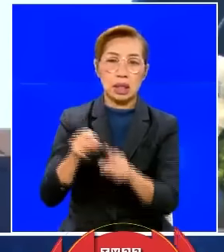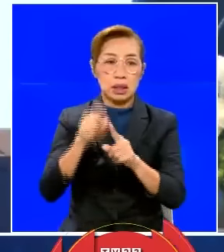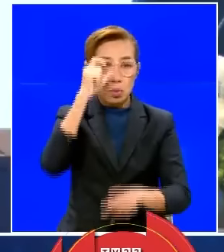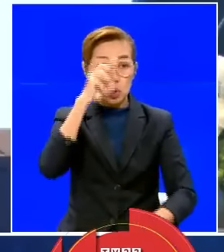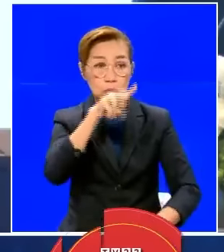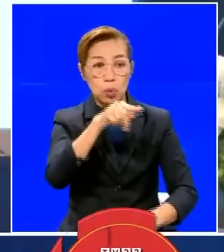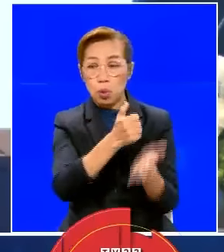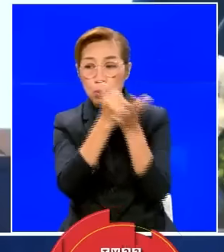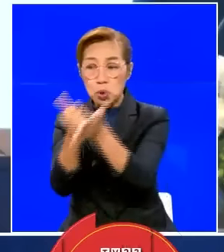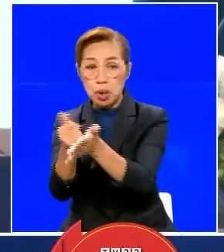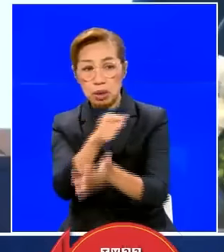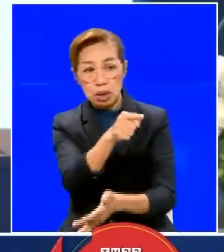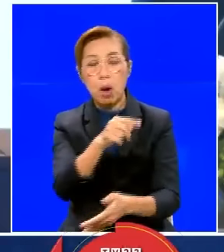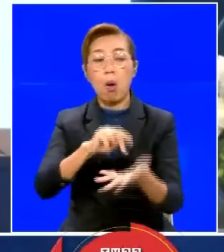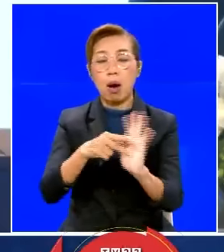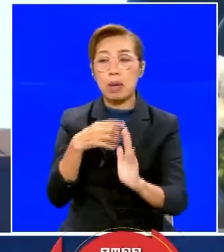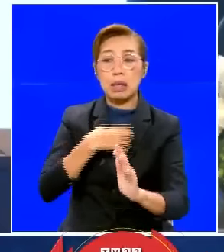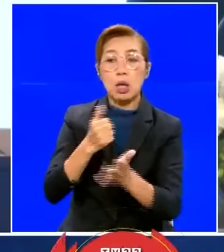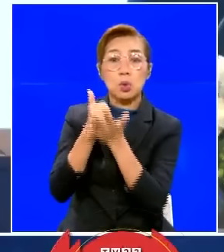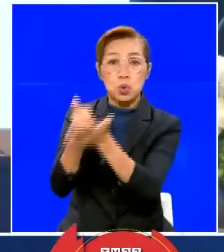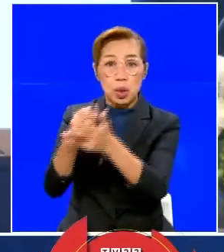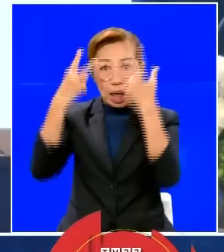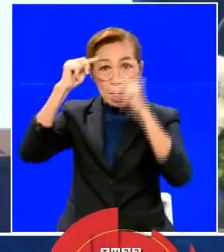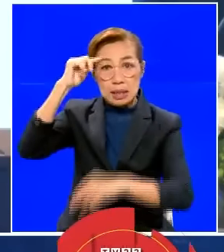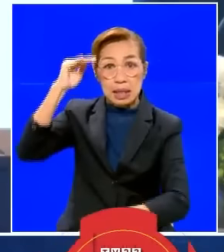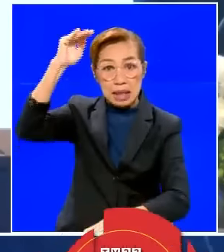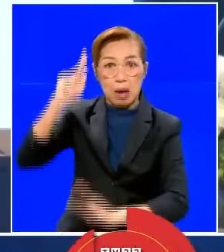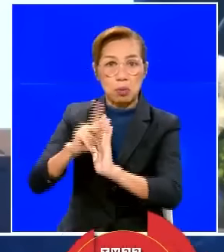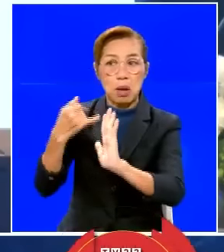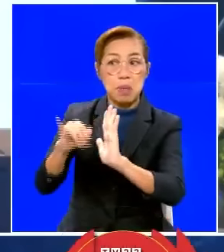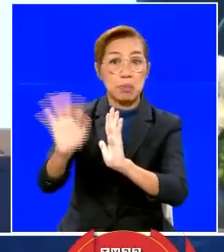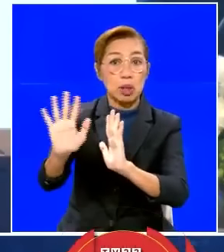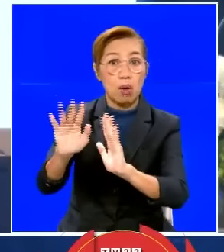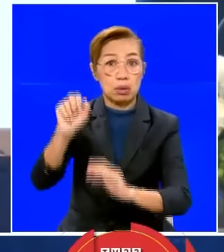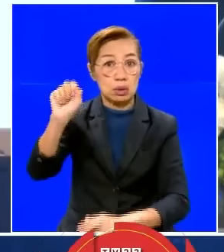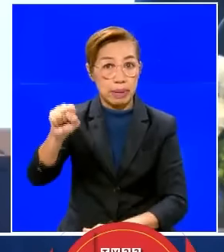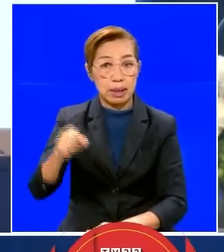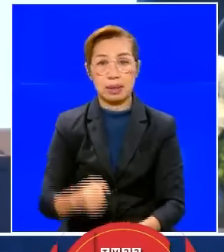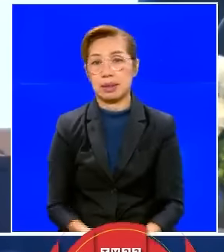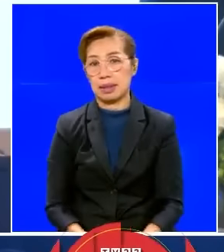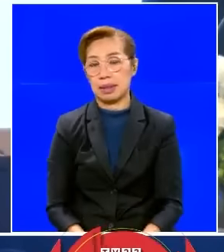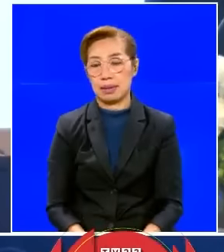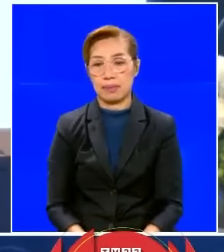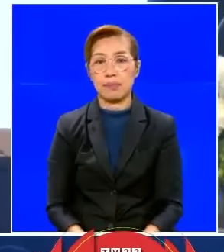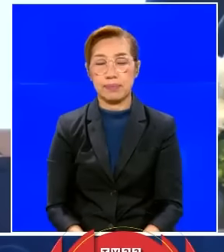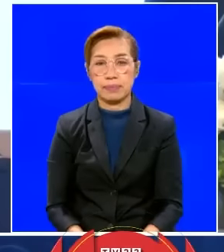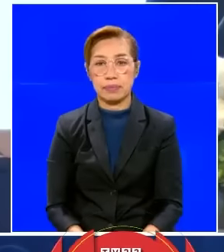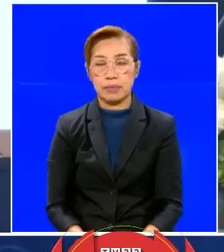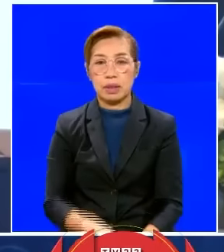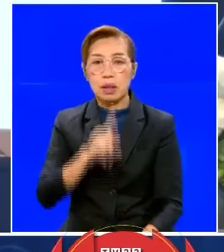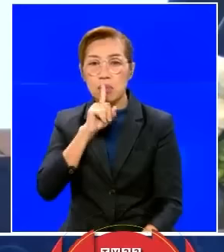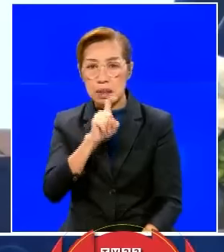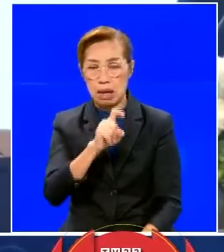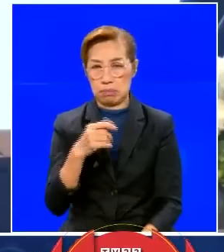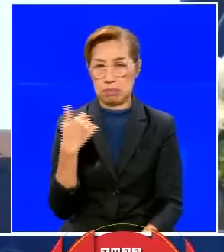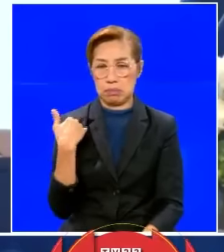ษณุเข้ามาเนี่ยอาจจะมีภารกิจเพื่อให้คุณเศรษฐาเนี่ยรอดนะครับจากคดีในศาลรัฐธรรมนูญนะครับ แล้วก็ถามอีกเอ๊ะไม่แ